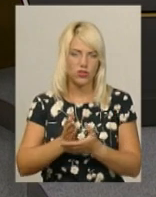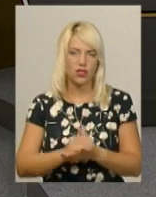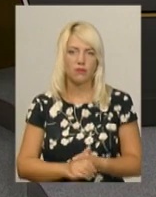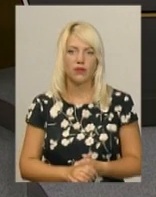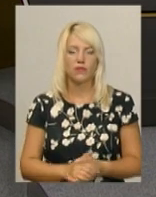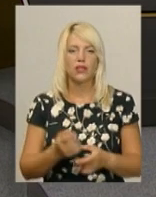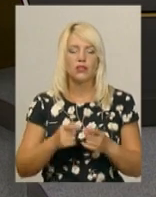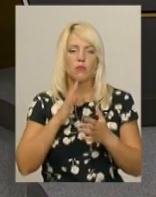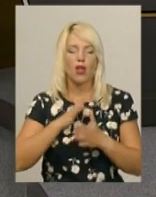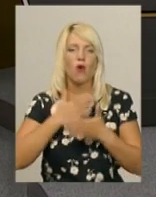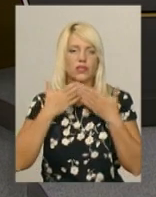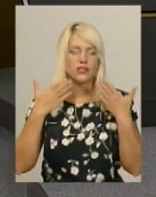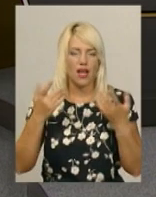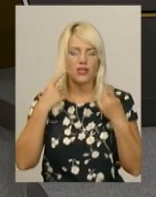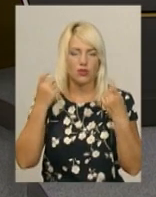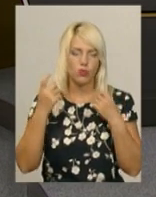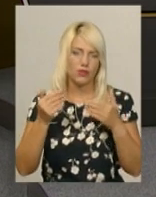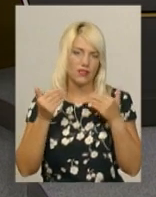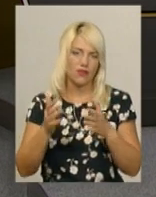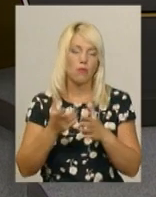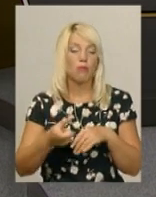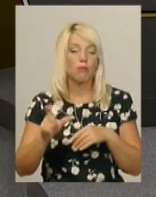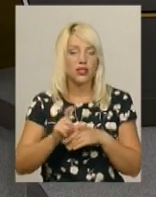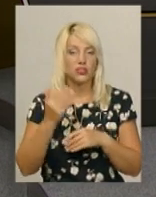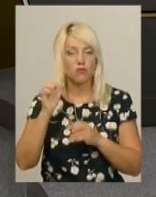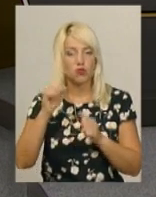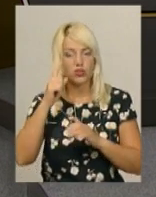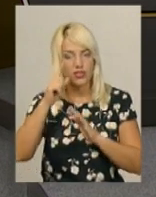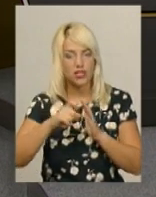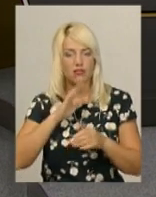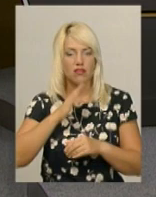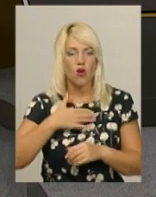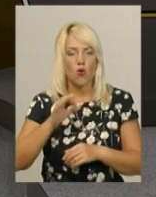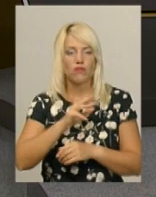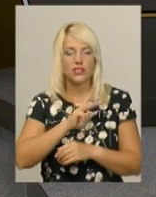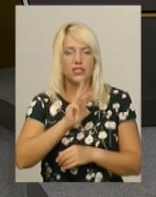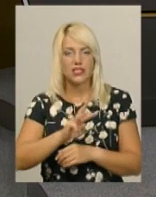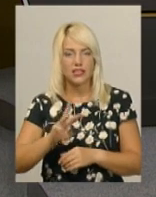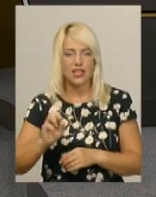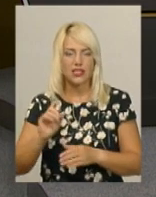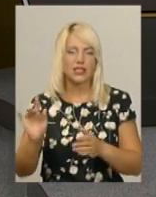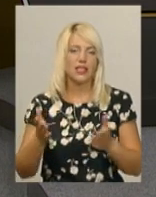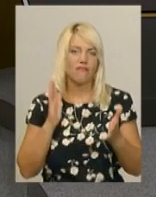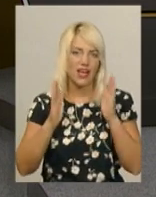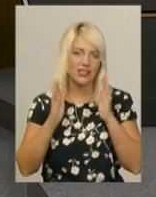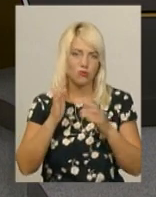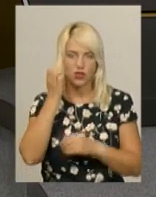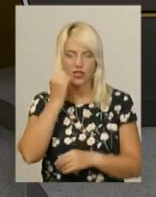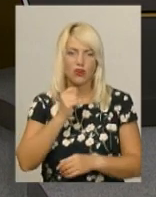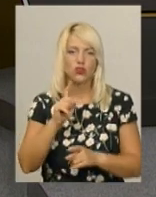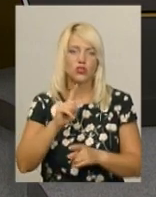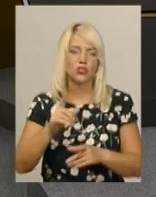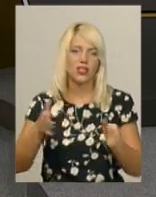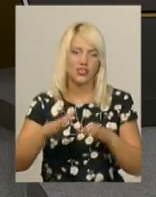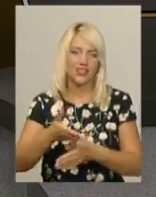Це була остання інформація випуску. Більше ви можете дізнатись на нашому офіційному сайті та на сторінці у Фейсбук. Дякуємо, що